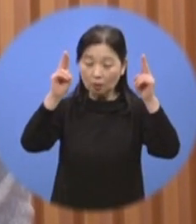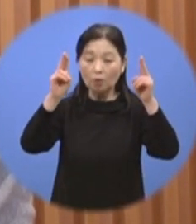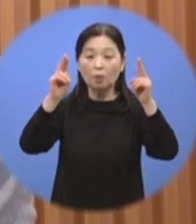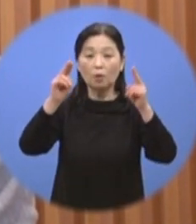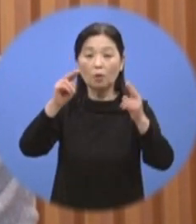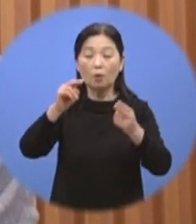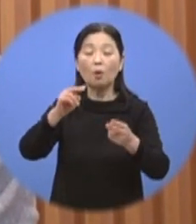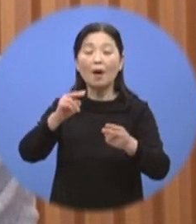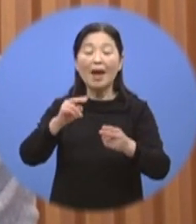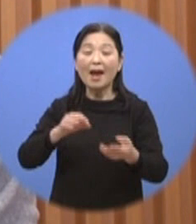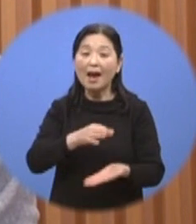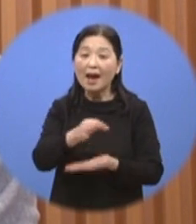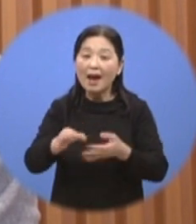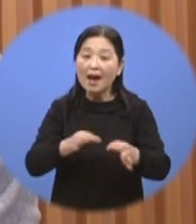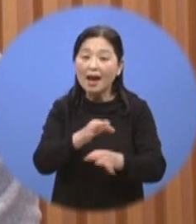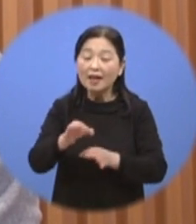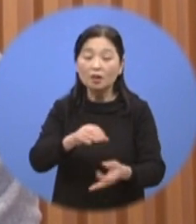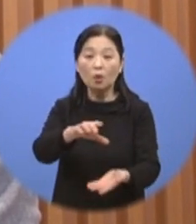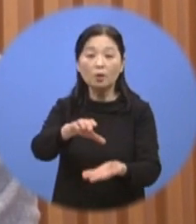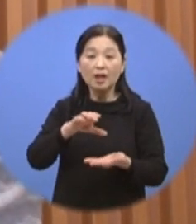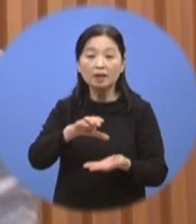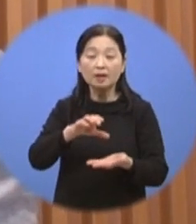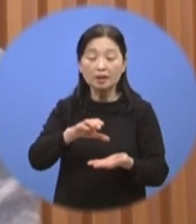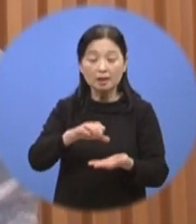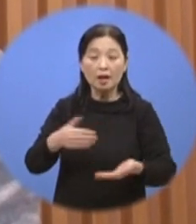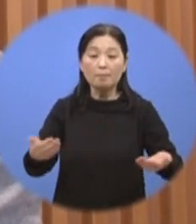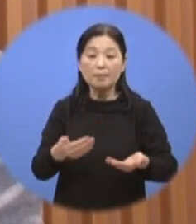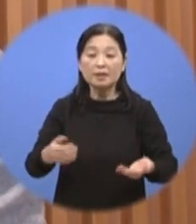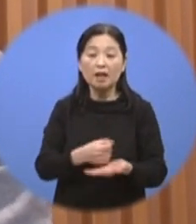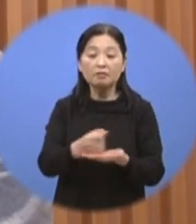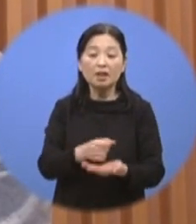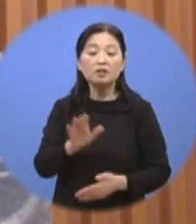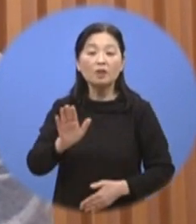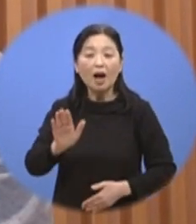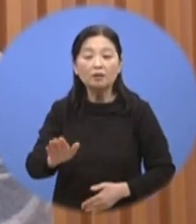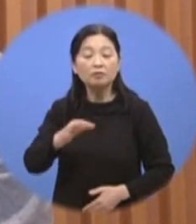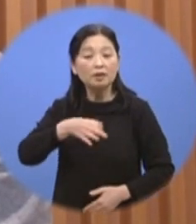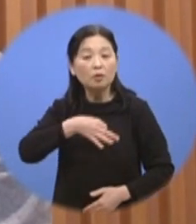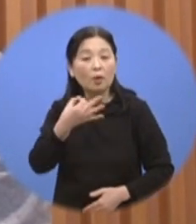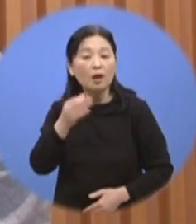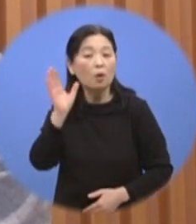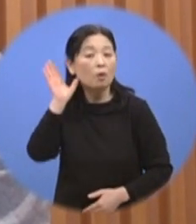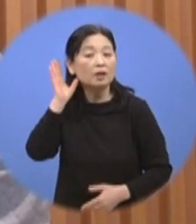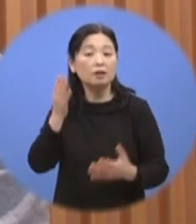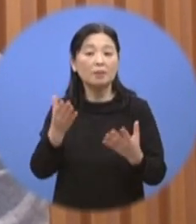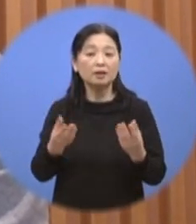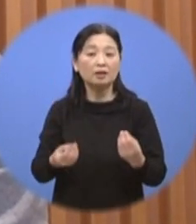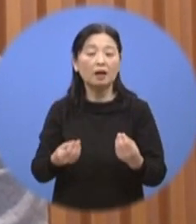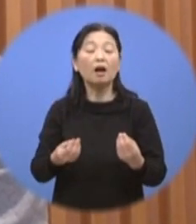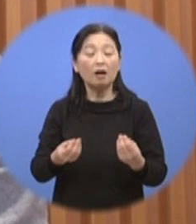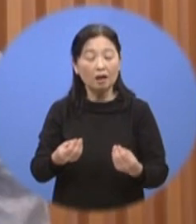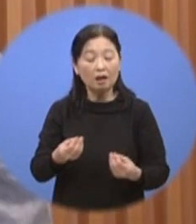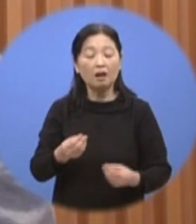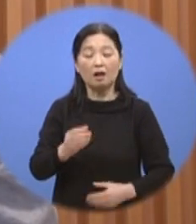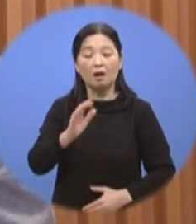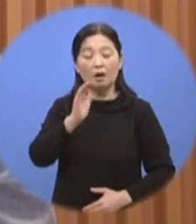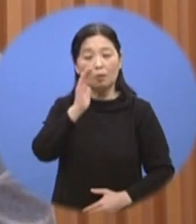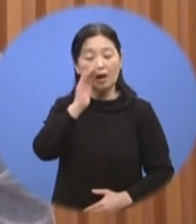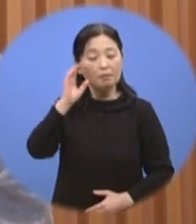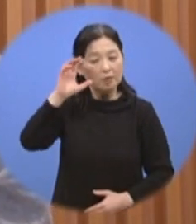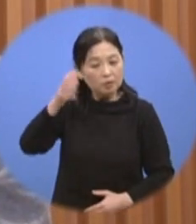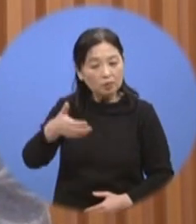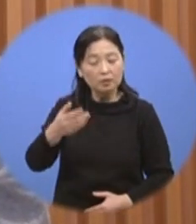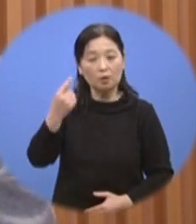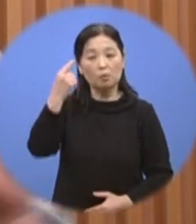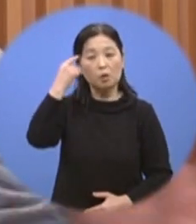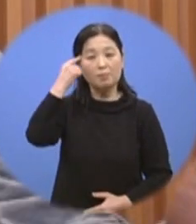ういったところビジネス的にもすごいチャンスがあるっていうところの声を聞くので、ああすごい和歌山すごいなっていうのは感じました。事務所とかの